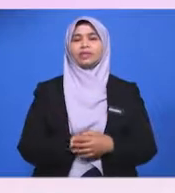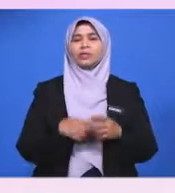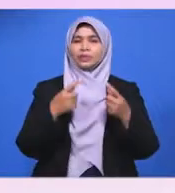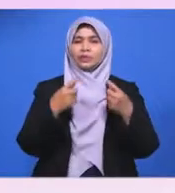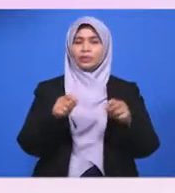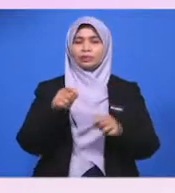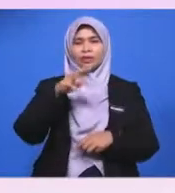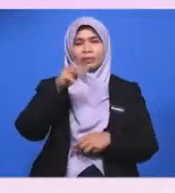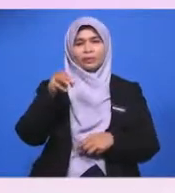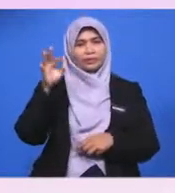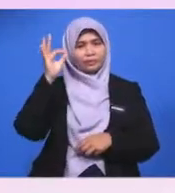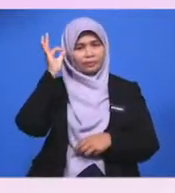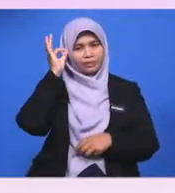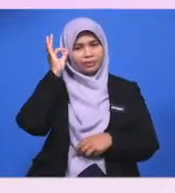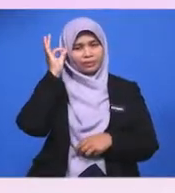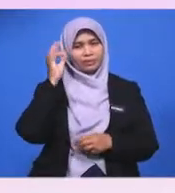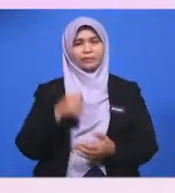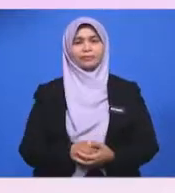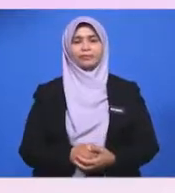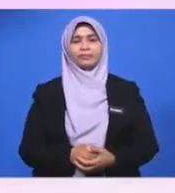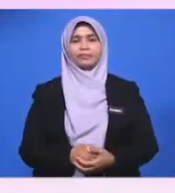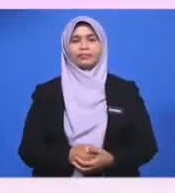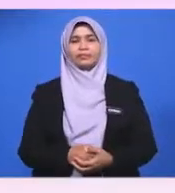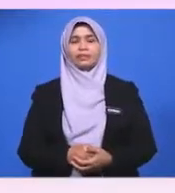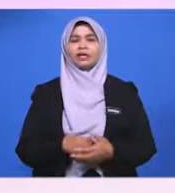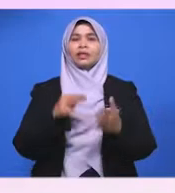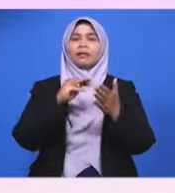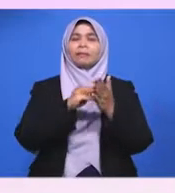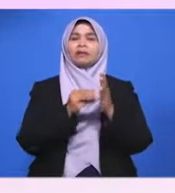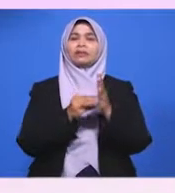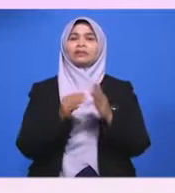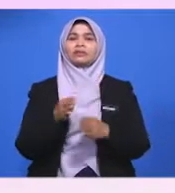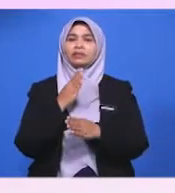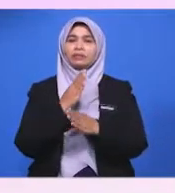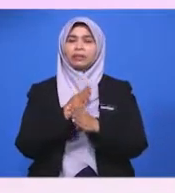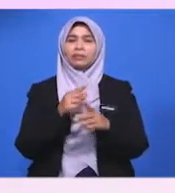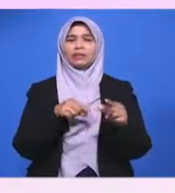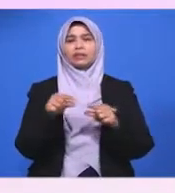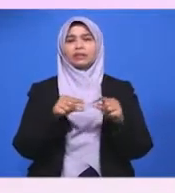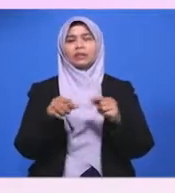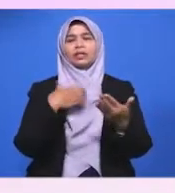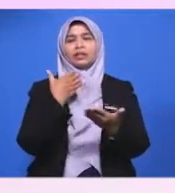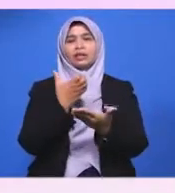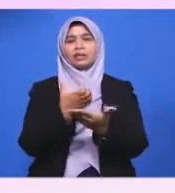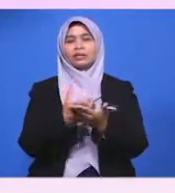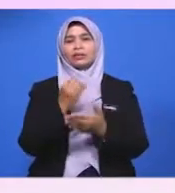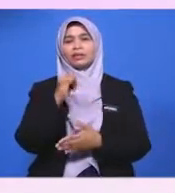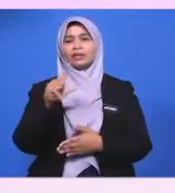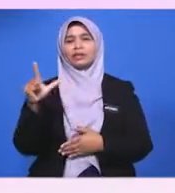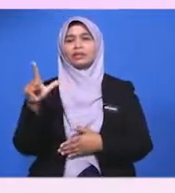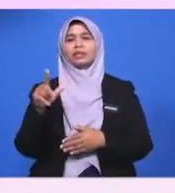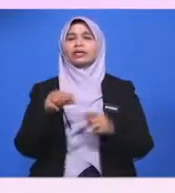Cuba murid-murid fikirkan. Maksud sebenar kegiatan ekonomi